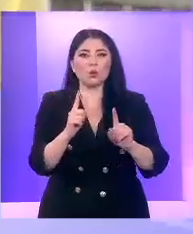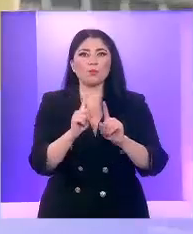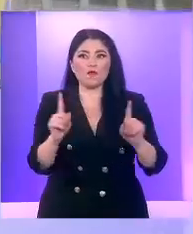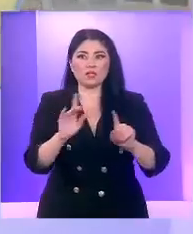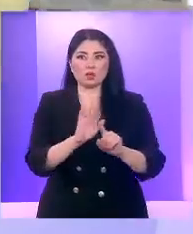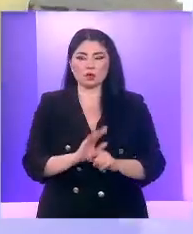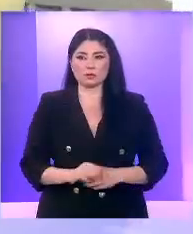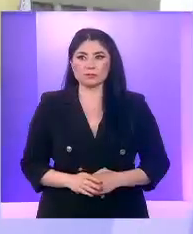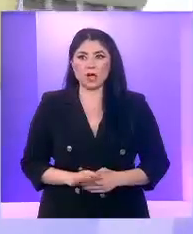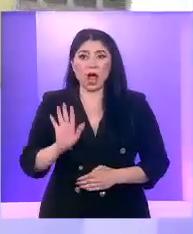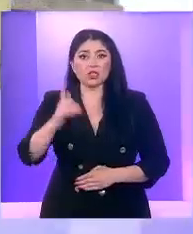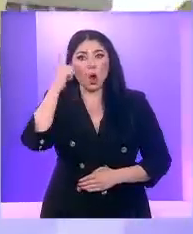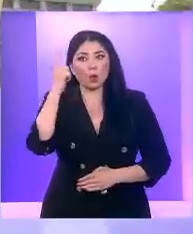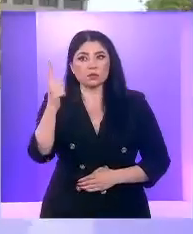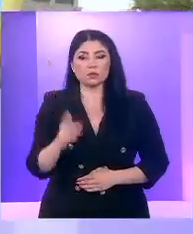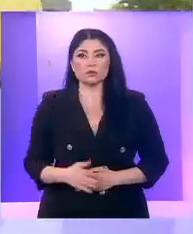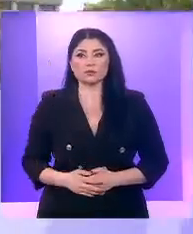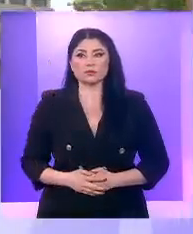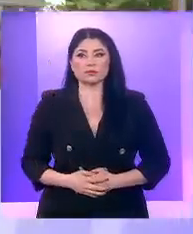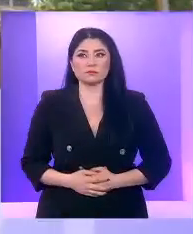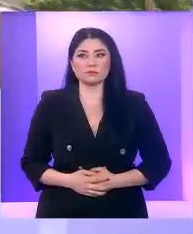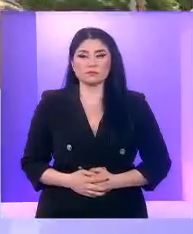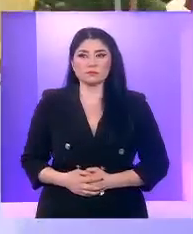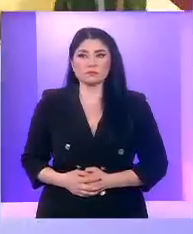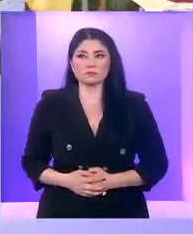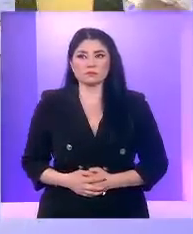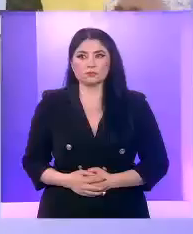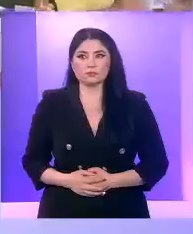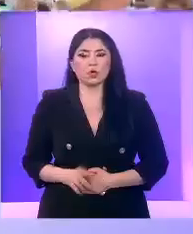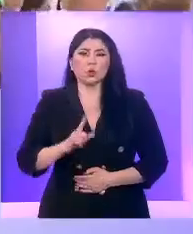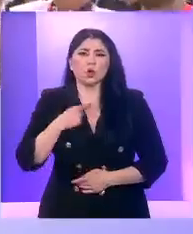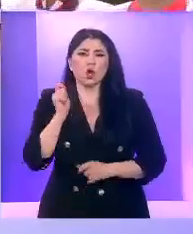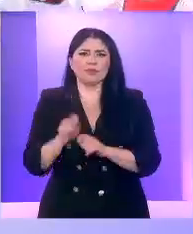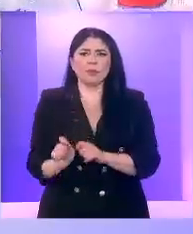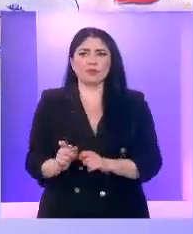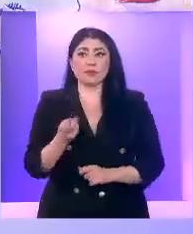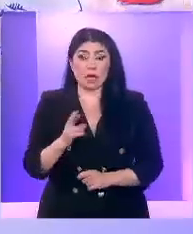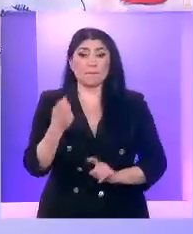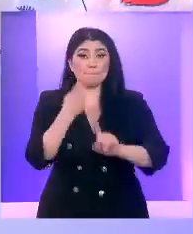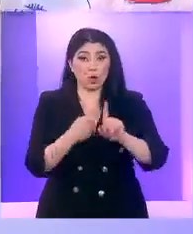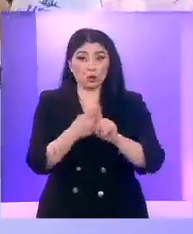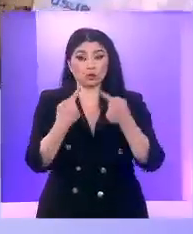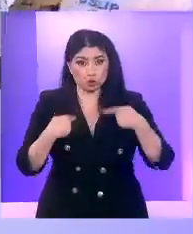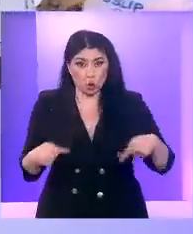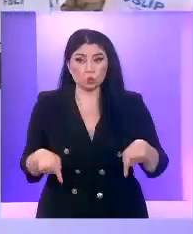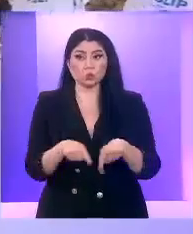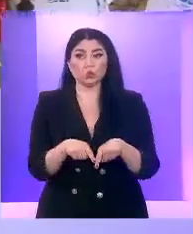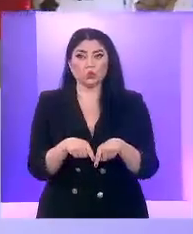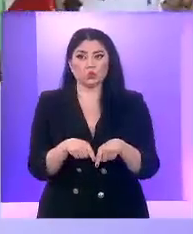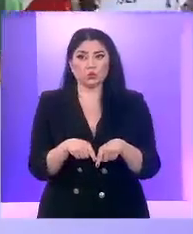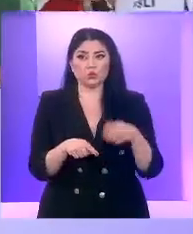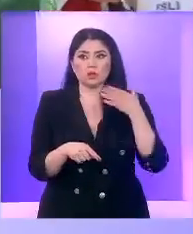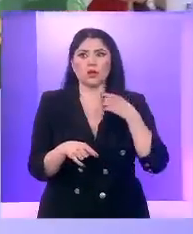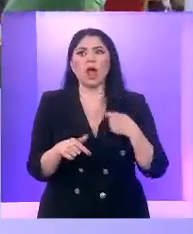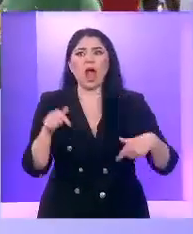catedră. Așa au gândit, așa au considerat, nu-i blamez, nu-i condamn. Dar protestul nostru, și aici